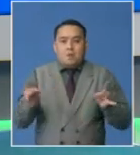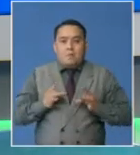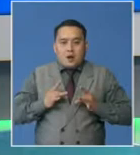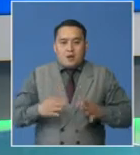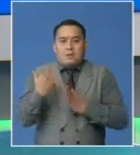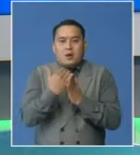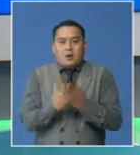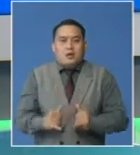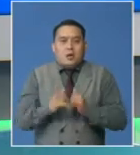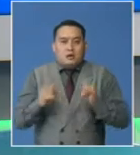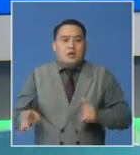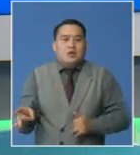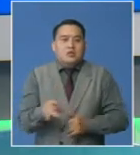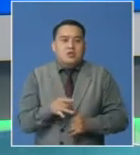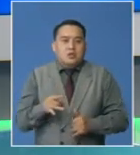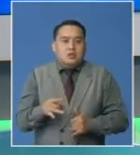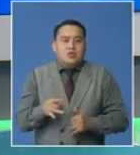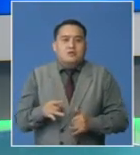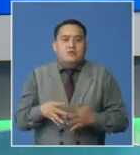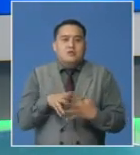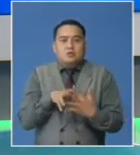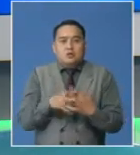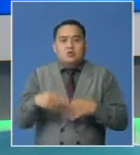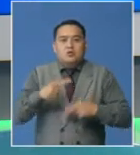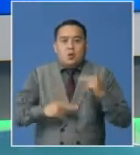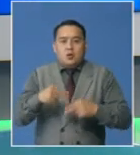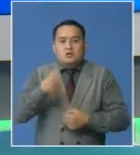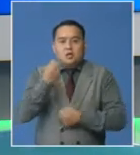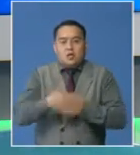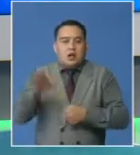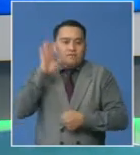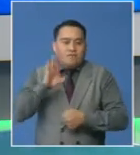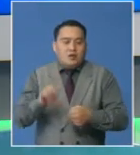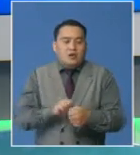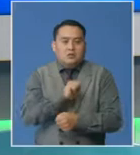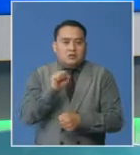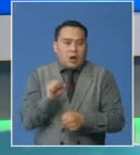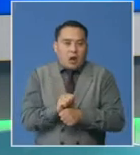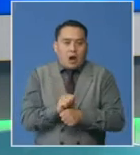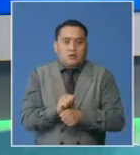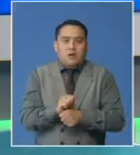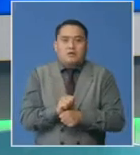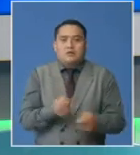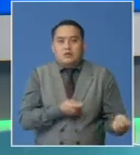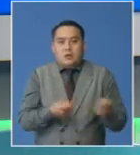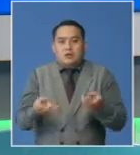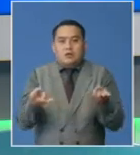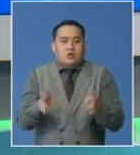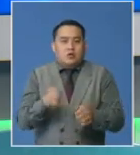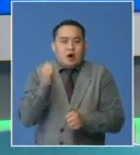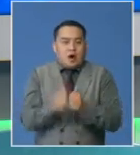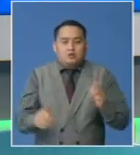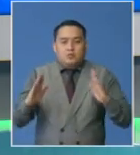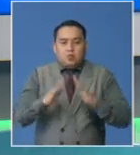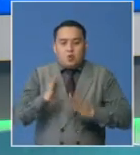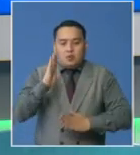По программе развития регионов сейчас в населенном пункте строится центральный водопровод. И воду не придется носить, она будет в каждом